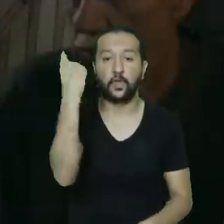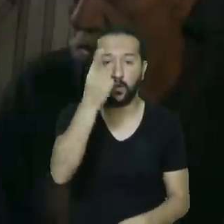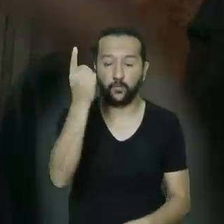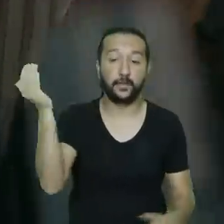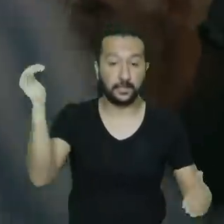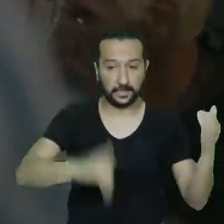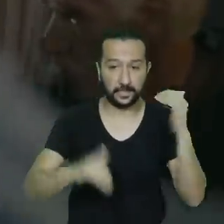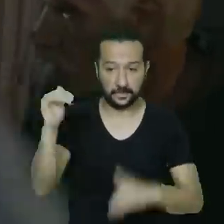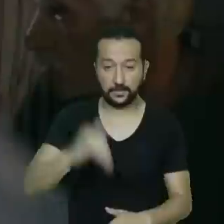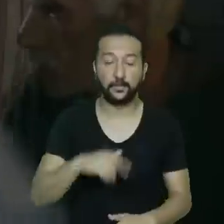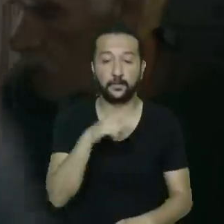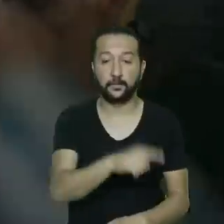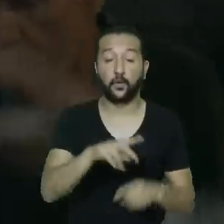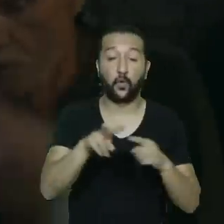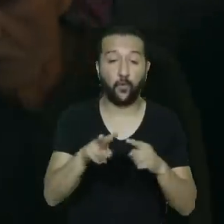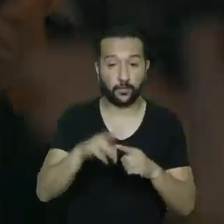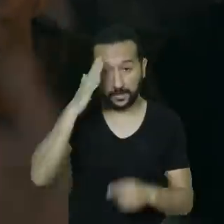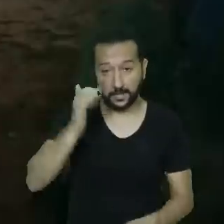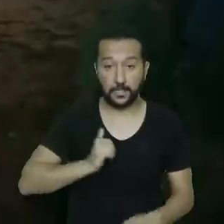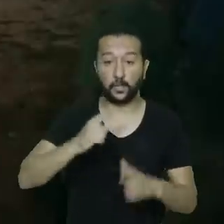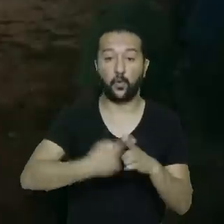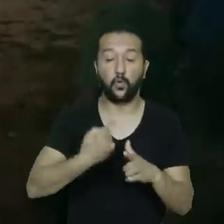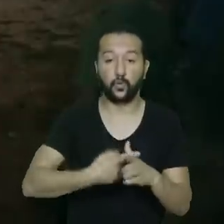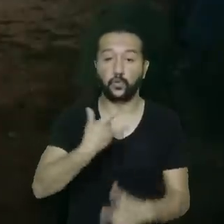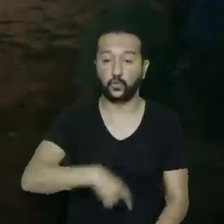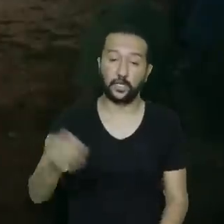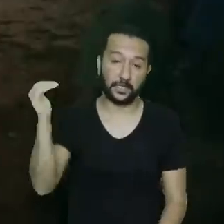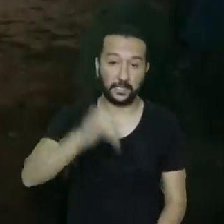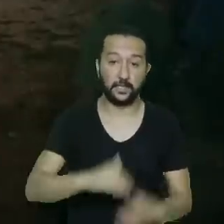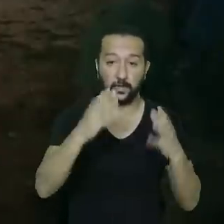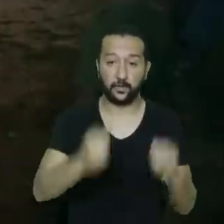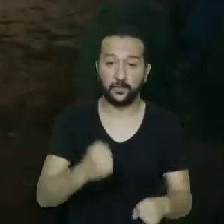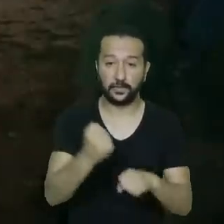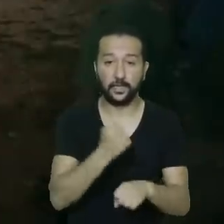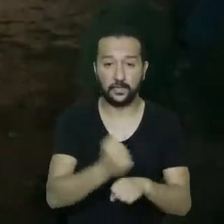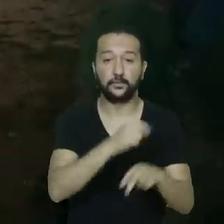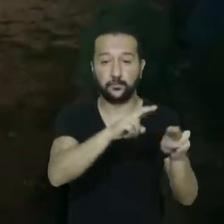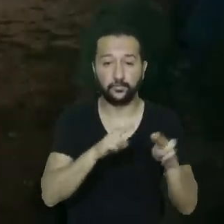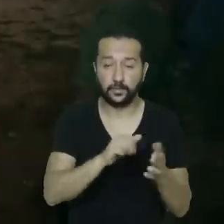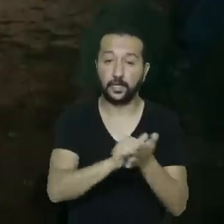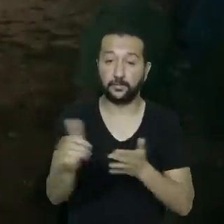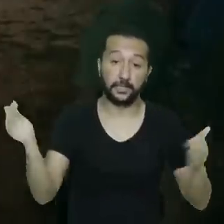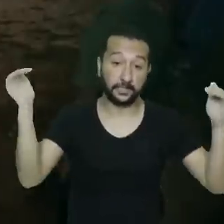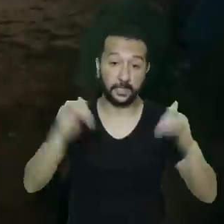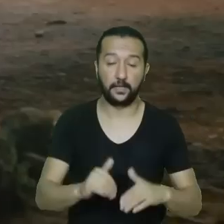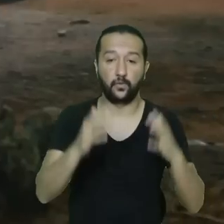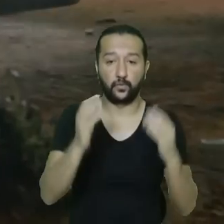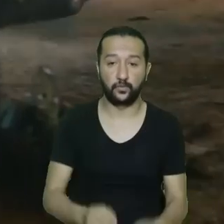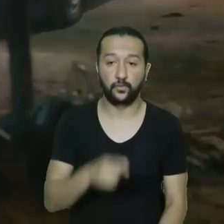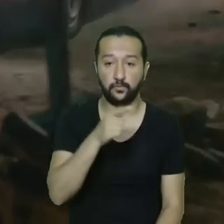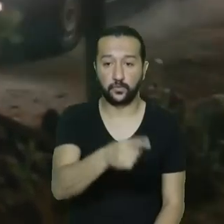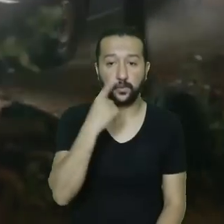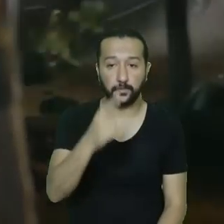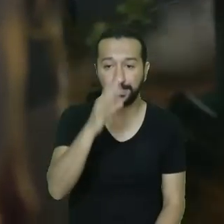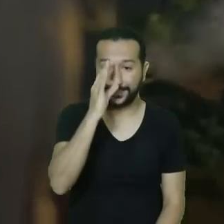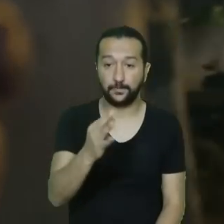helikopterleri geldiydi. Kobralar geldiydi, özel timler, çelik kuvvetler, daşlar, tanklar, tüfeklerinden geldilerdi. Burada